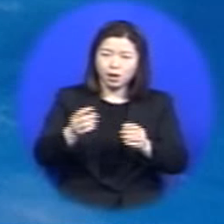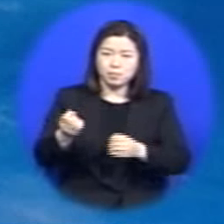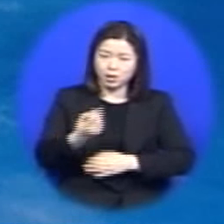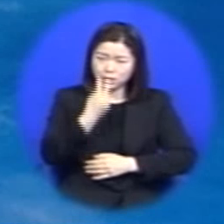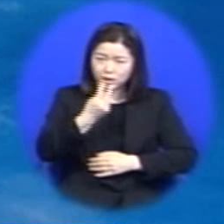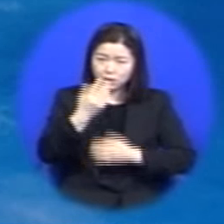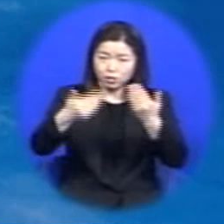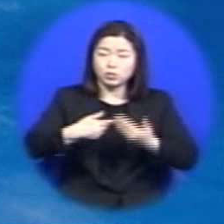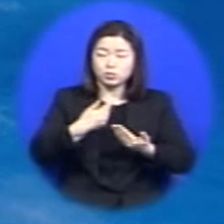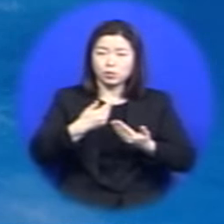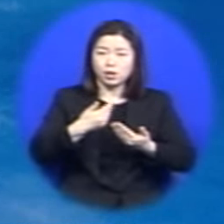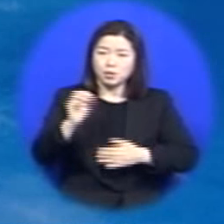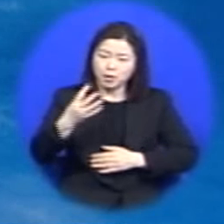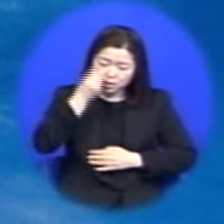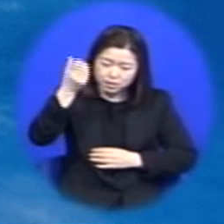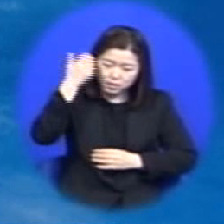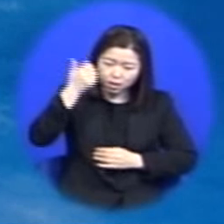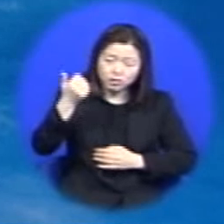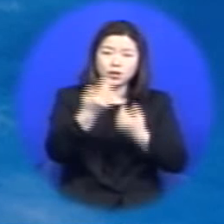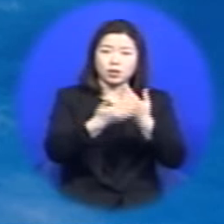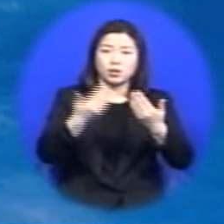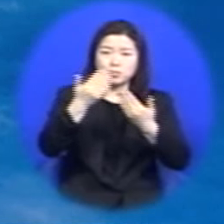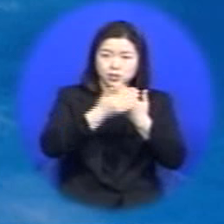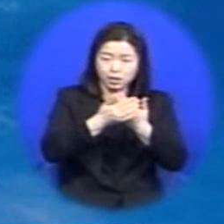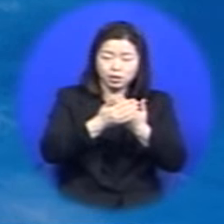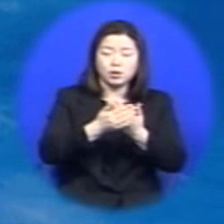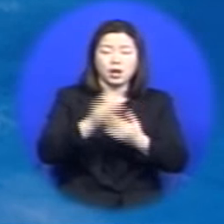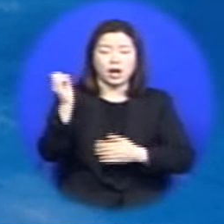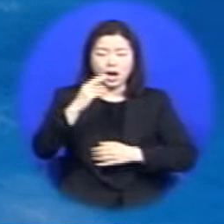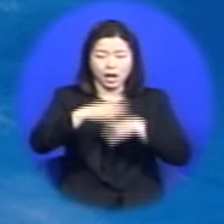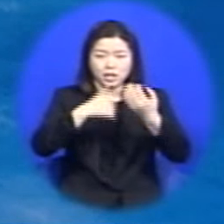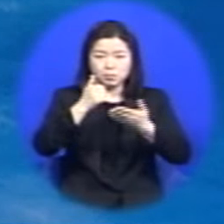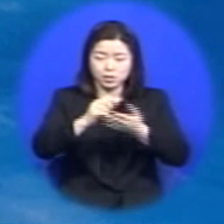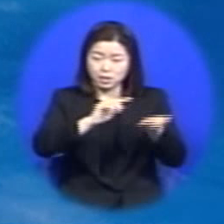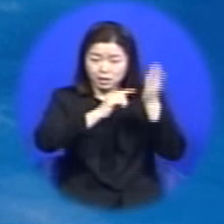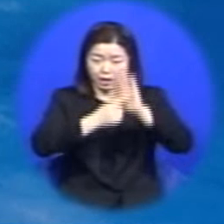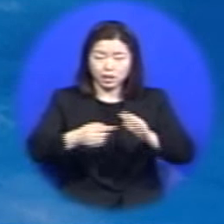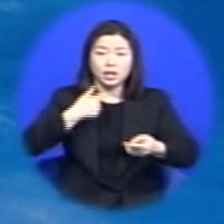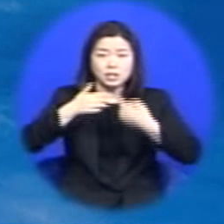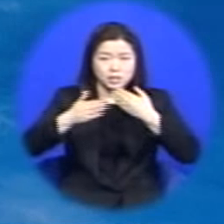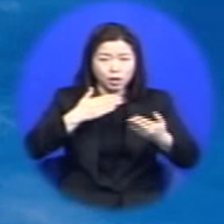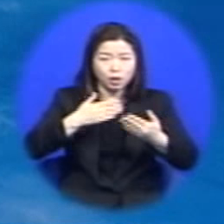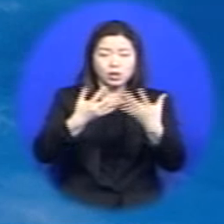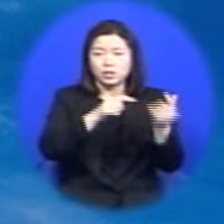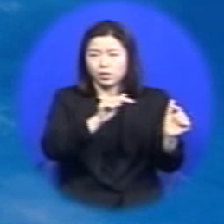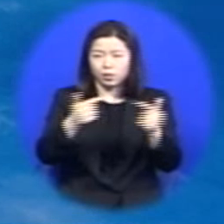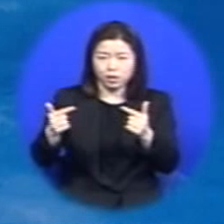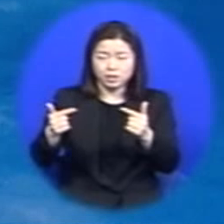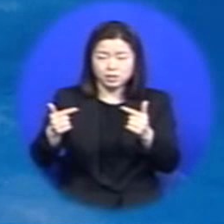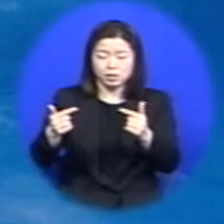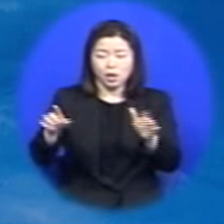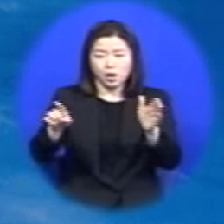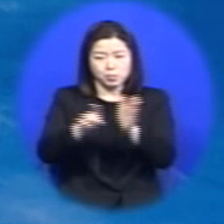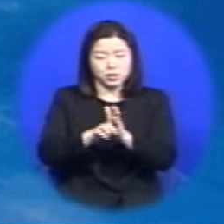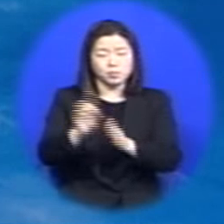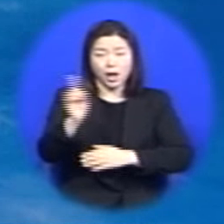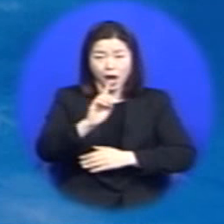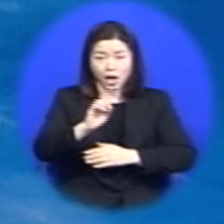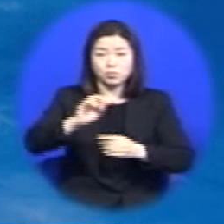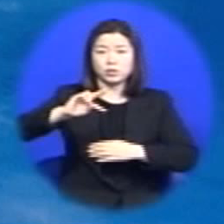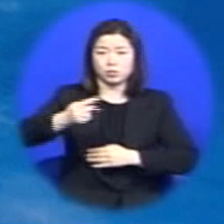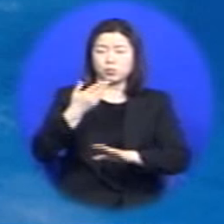성령의 은사 체험, 하나님의 기적이 나타나는 체험들을 하게 된 경우에는 믿음이 아무래도 달라지죠.